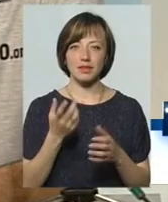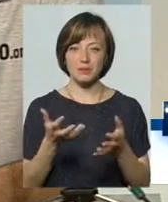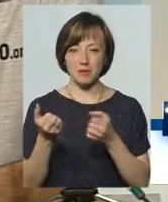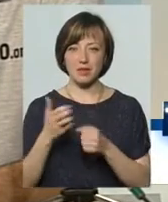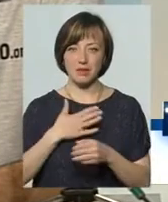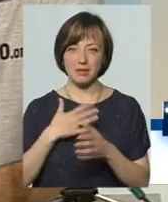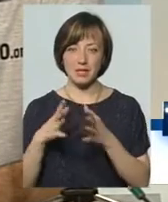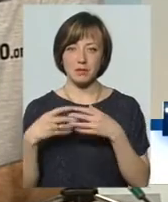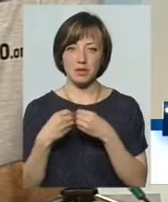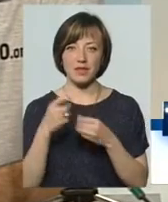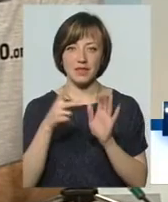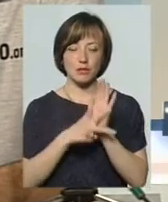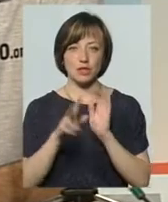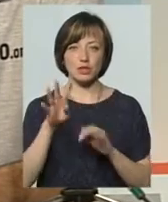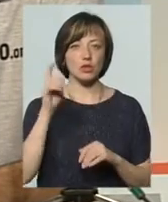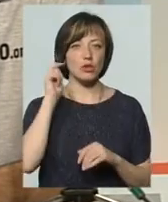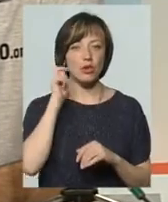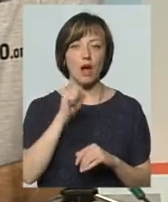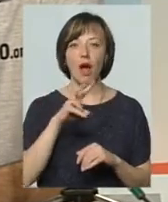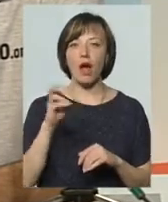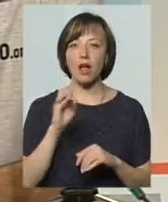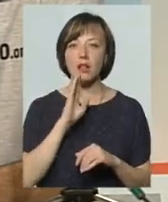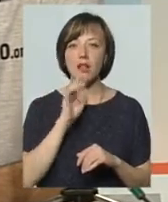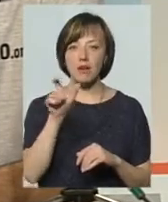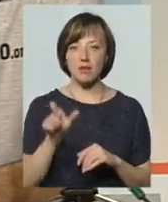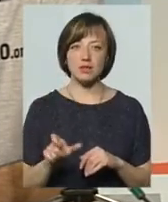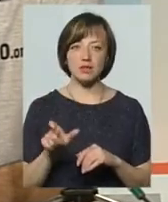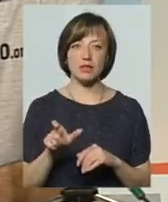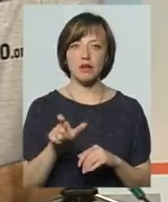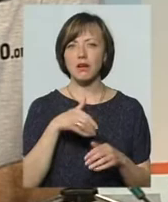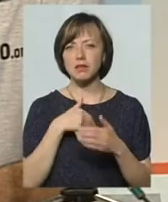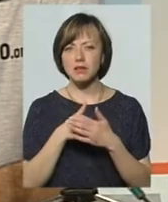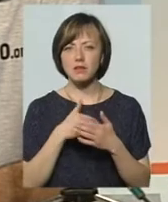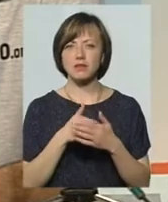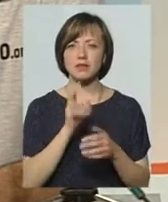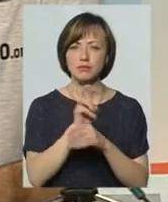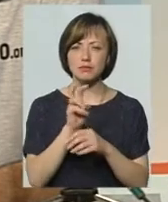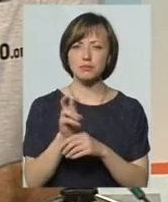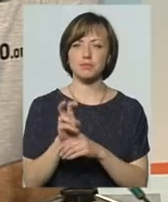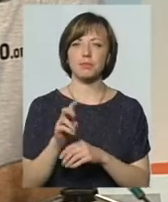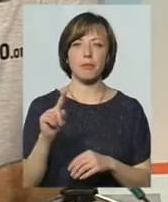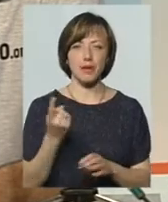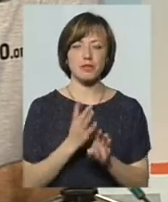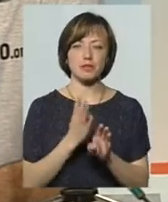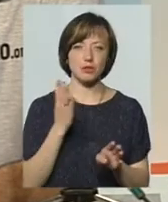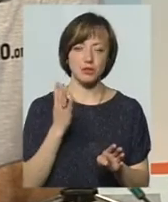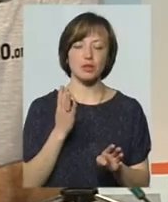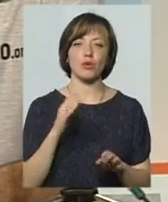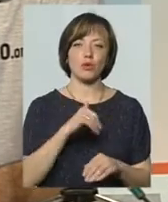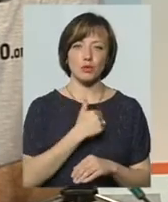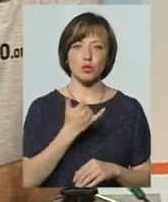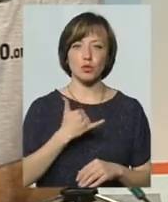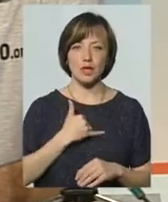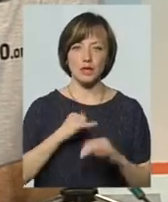сімей, їй 84 роки, але вона скрізь активна, ну, тобто, перше, це хотілося б, щоб у